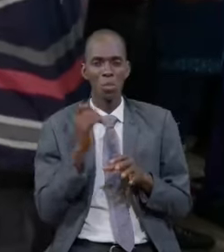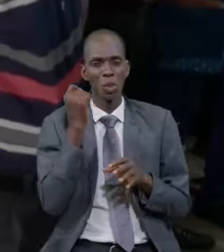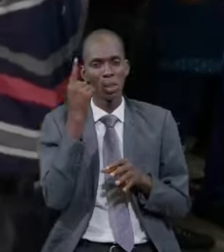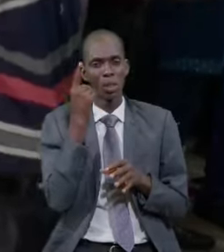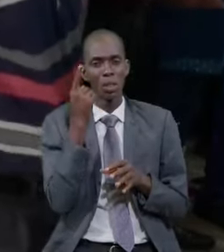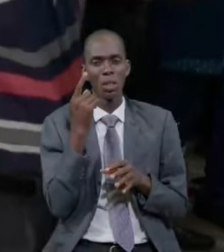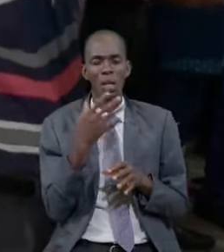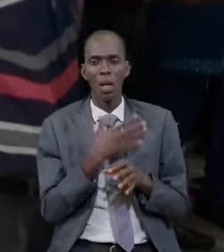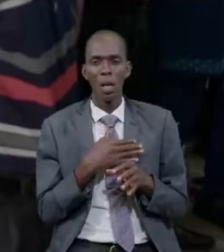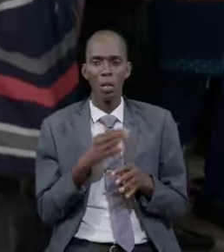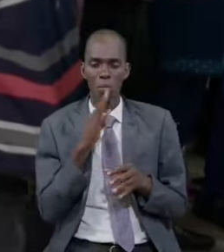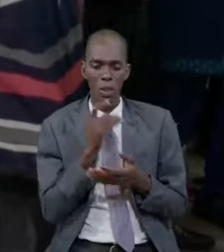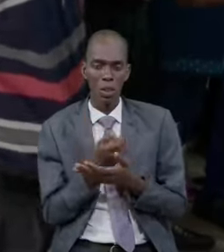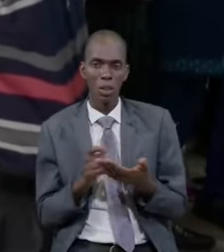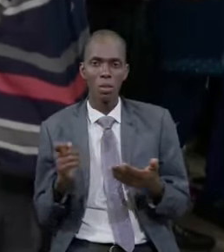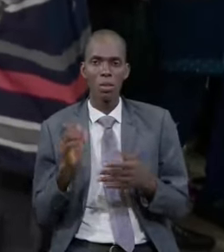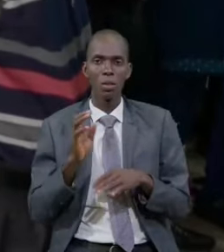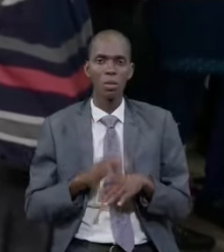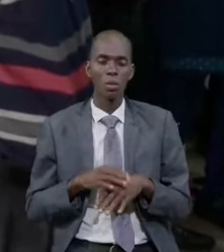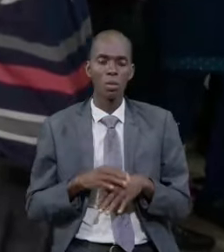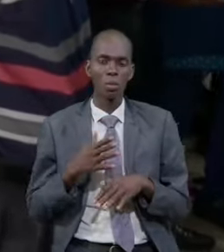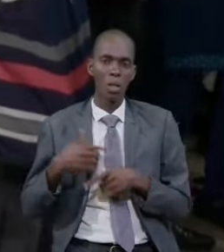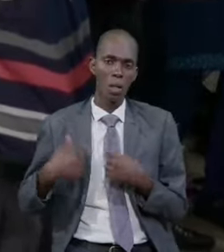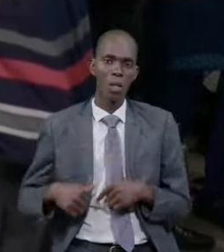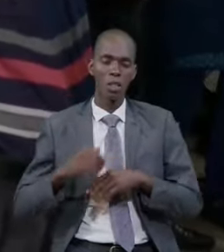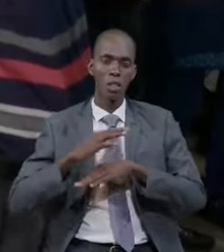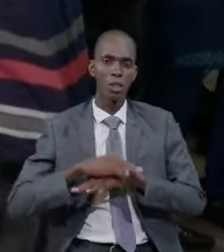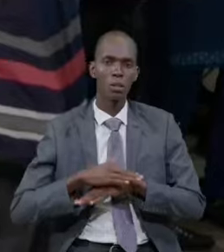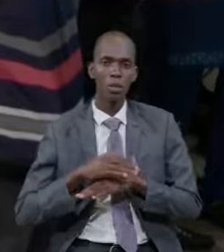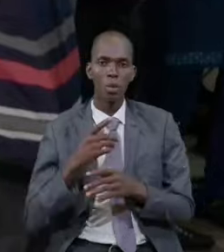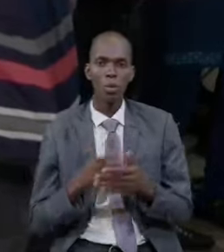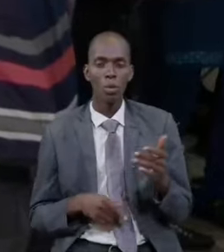table de mon cœur. Ce que tu comprends,